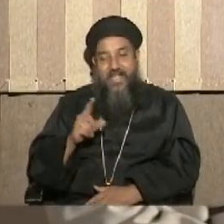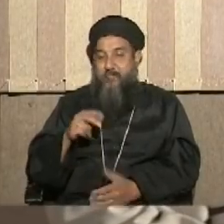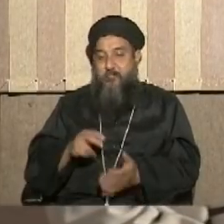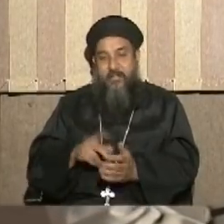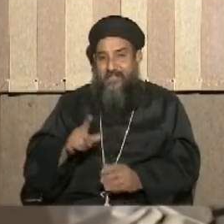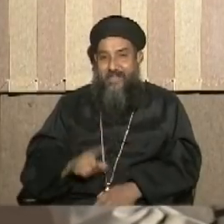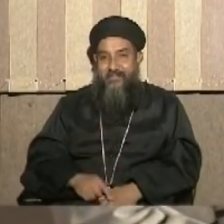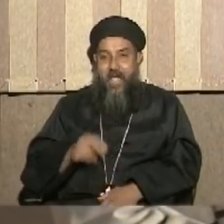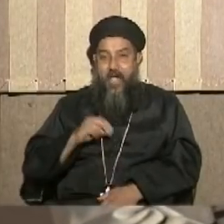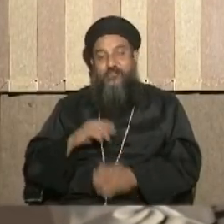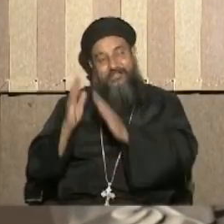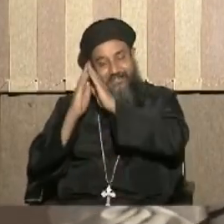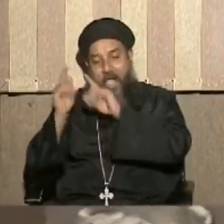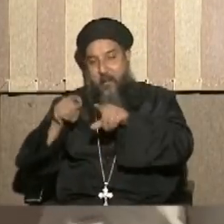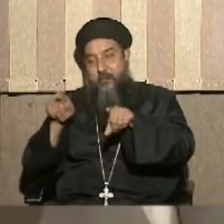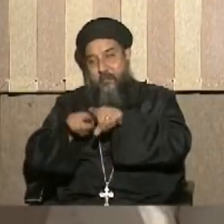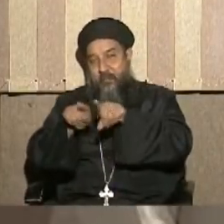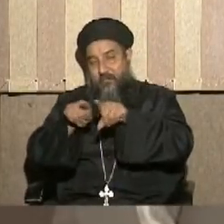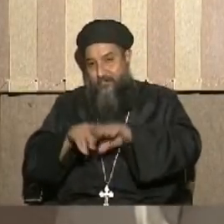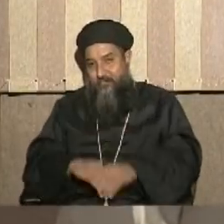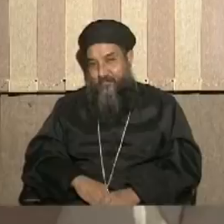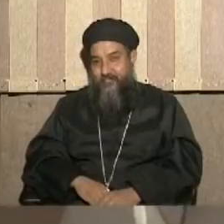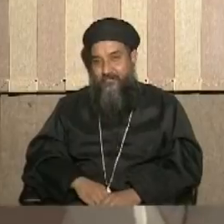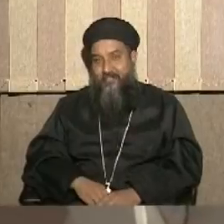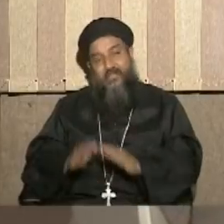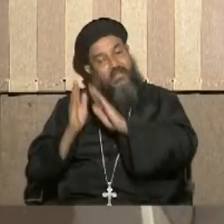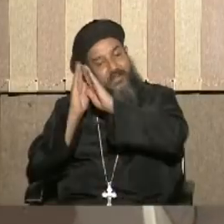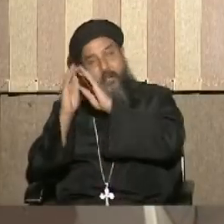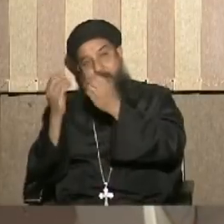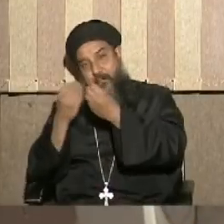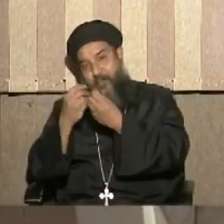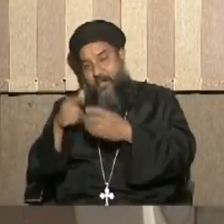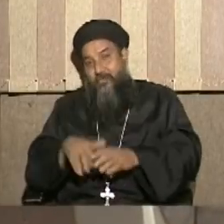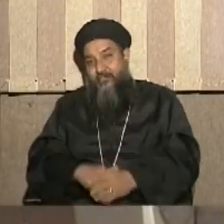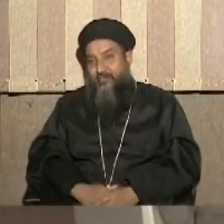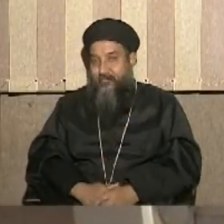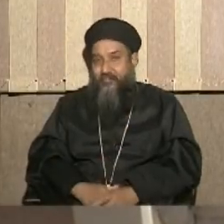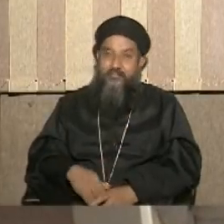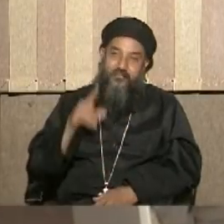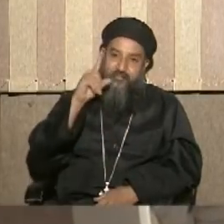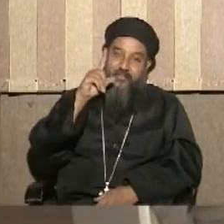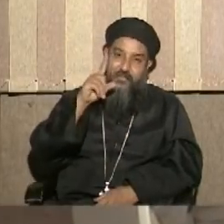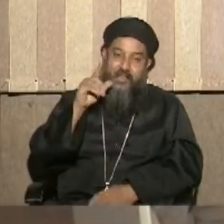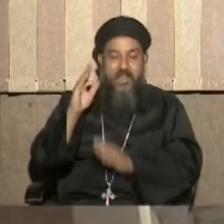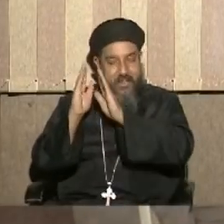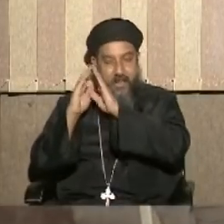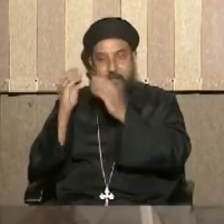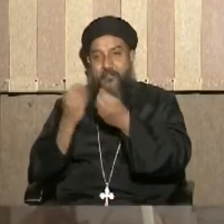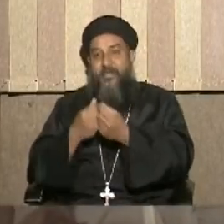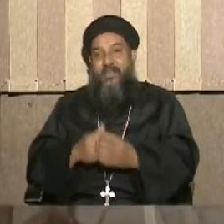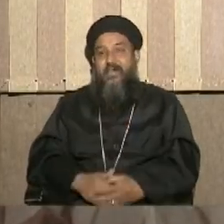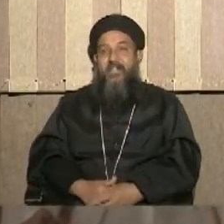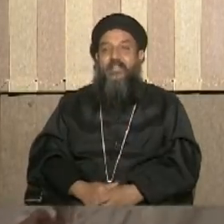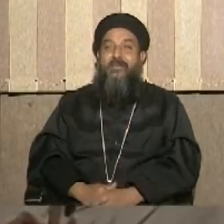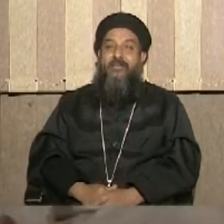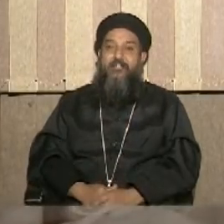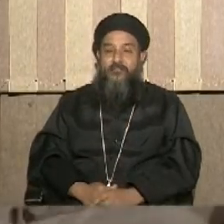لا أولادي، أنا حبيت معكم بإذن ربي.